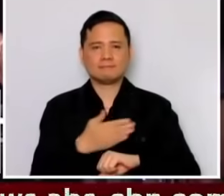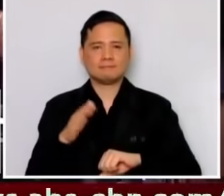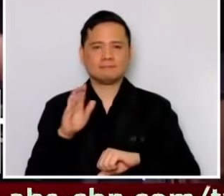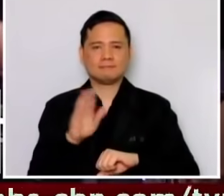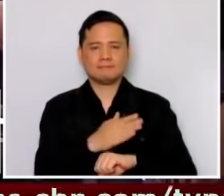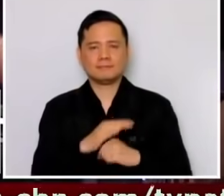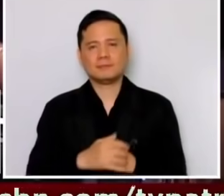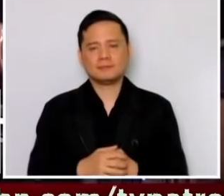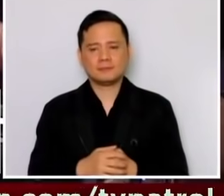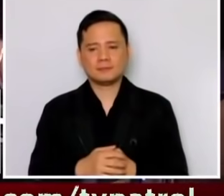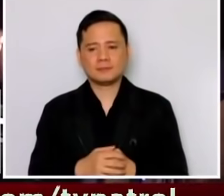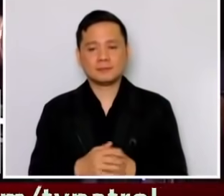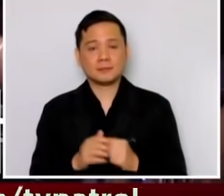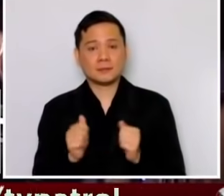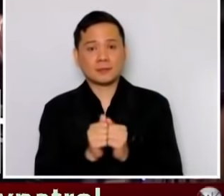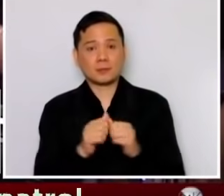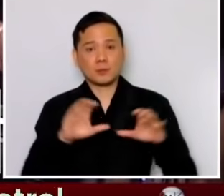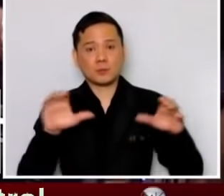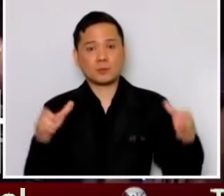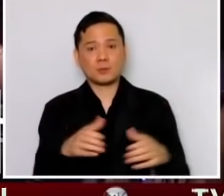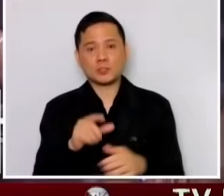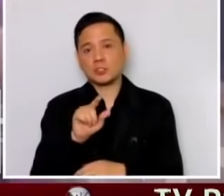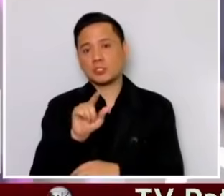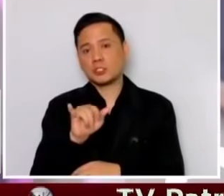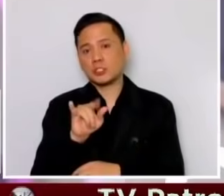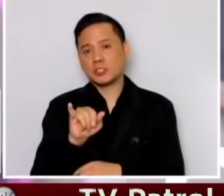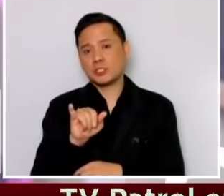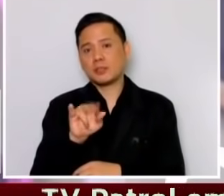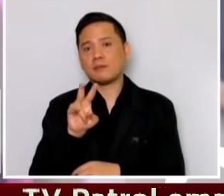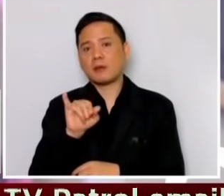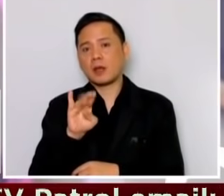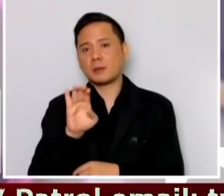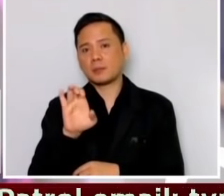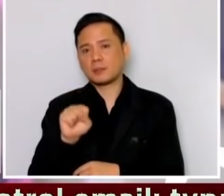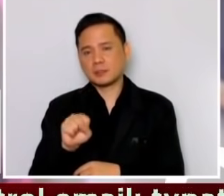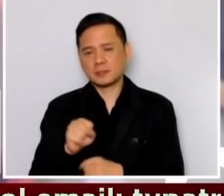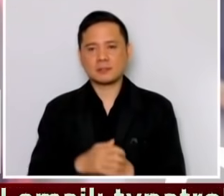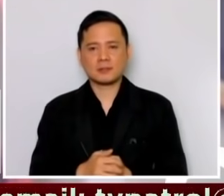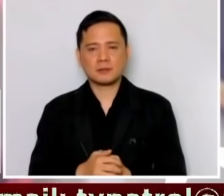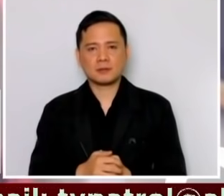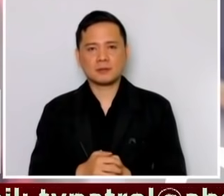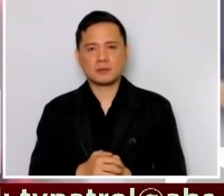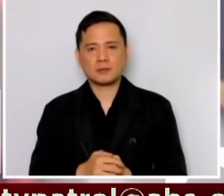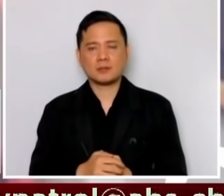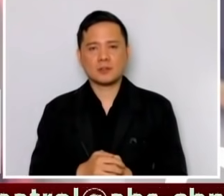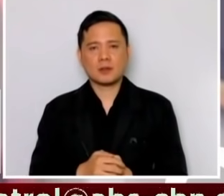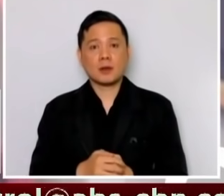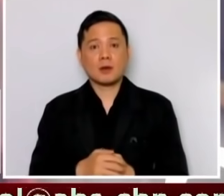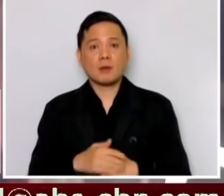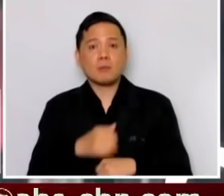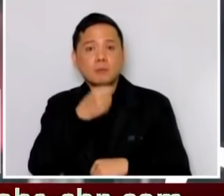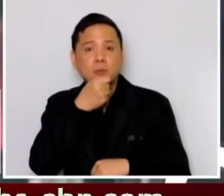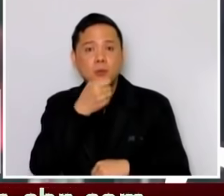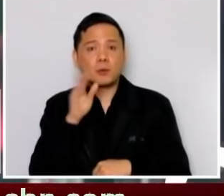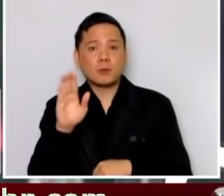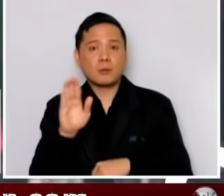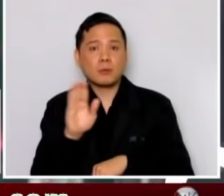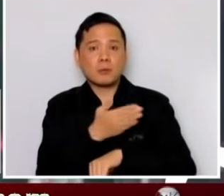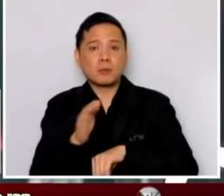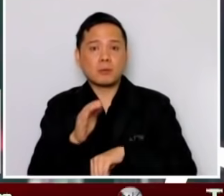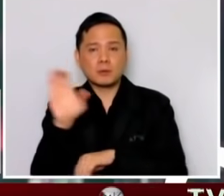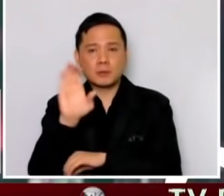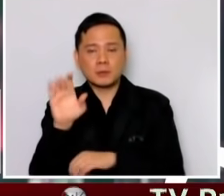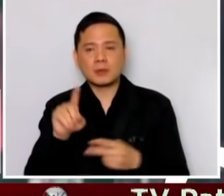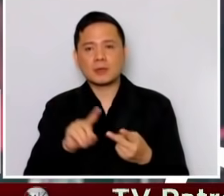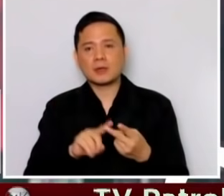Kasama ang banda niyang The Gigi Vibes, ibibirit ni Gigi ang tago sa pusong Christmas classics at ABS-CBN Christmas ID